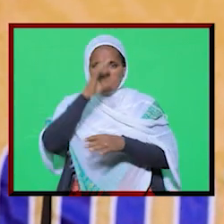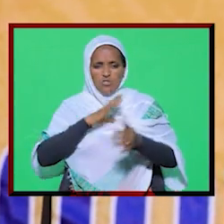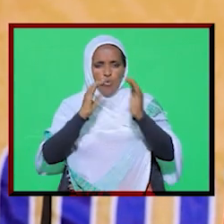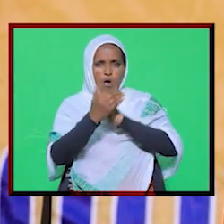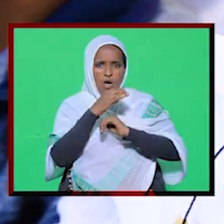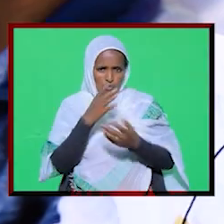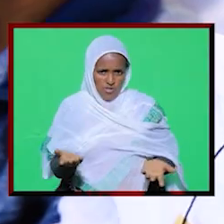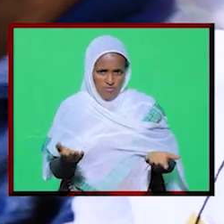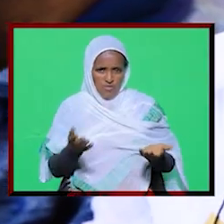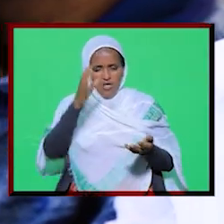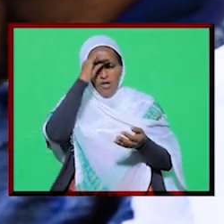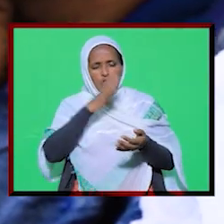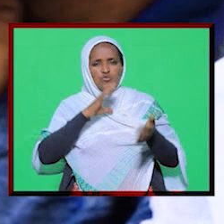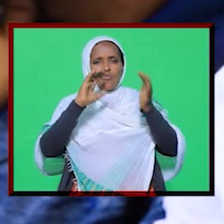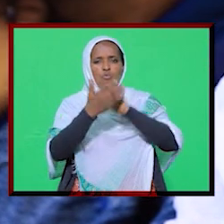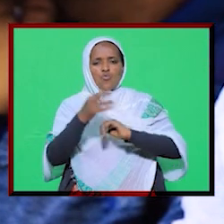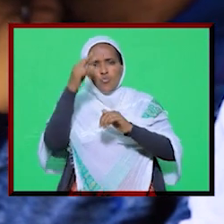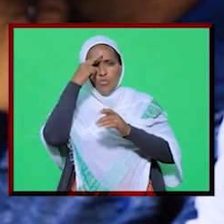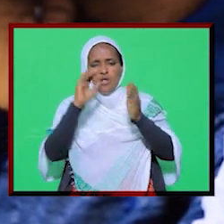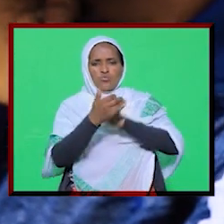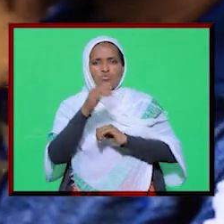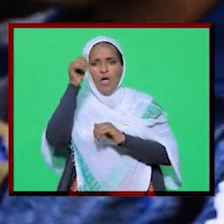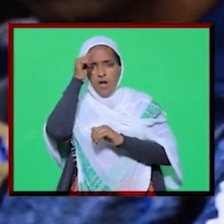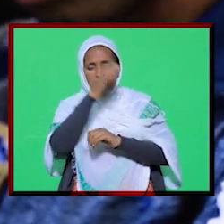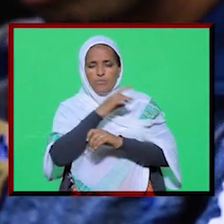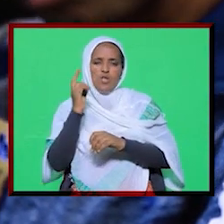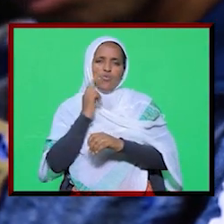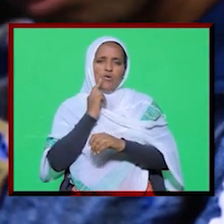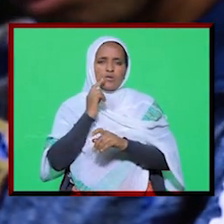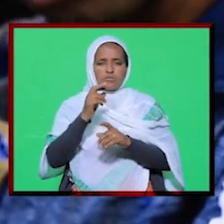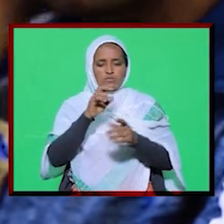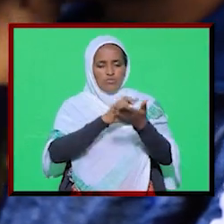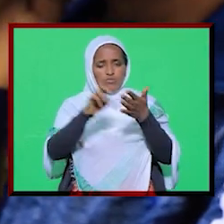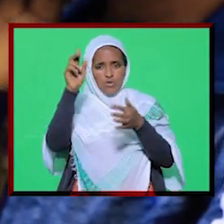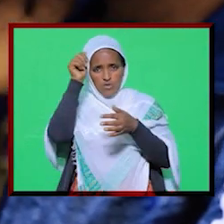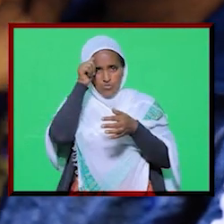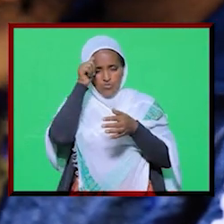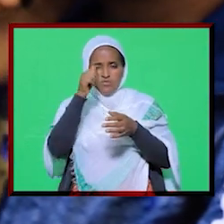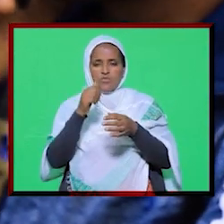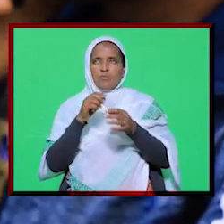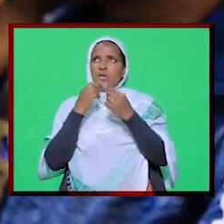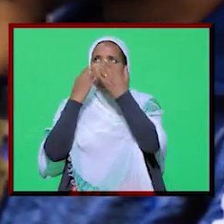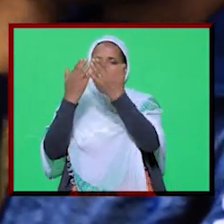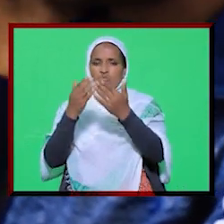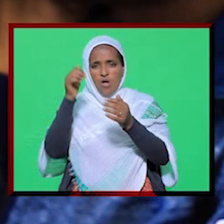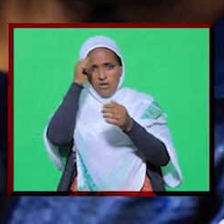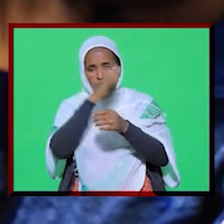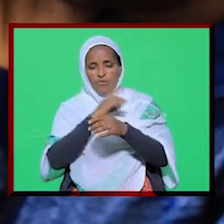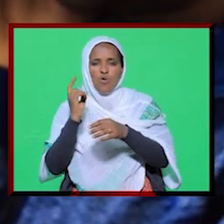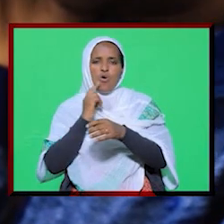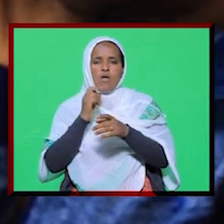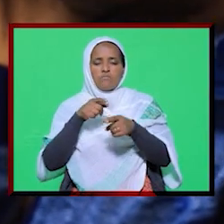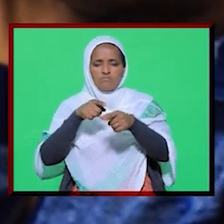አይሆንም። ለሰው መሆኑም ምክንያት የሆኑት አዳምና ሔዋን ናቸው። ቅዱስ አትናቴዎስ በቅዳሴው አዳምና ሔዋንን